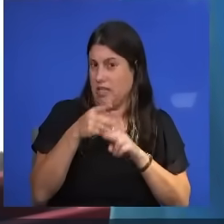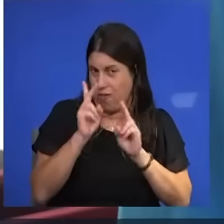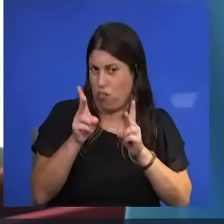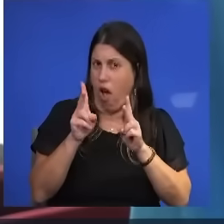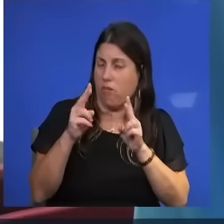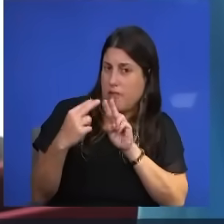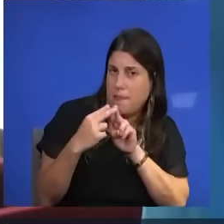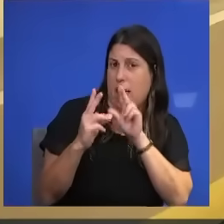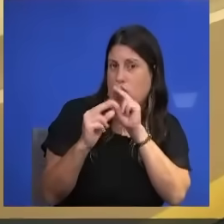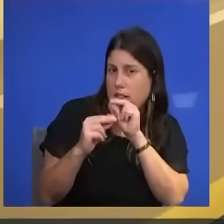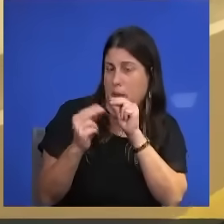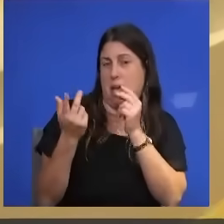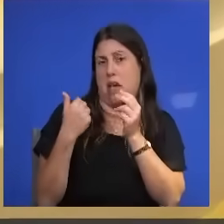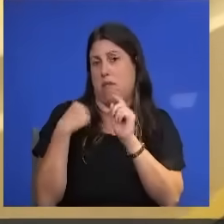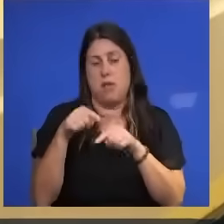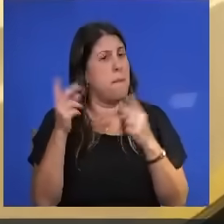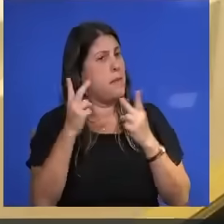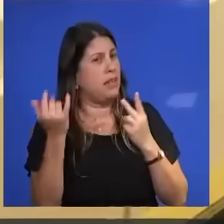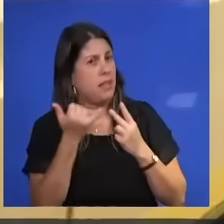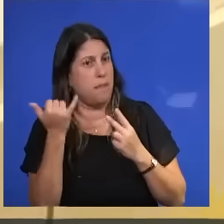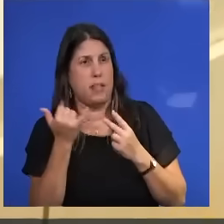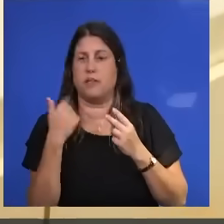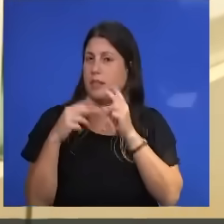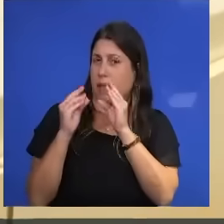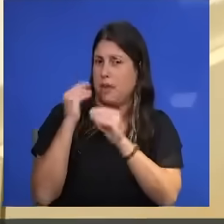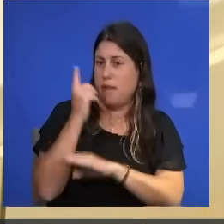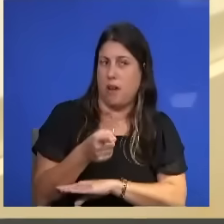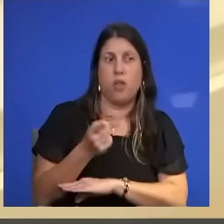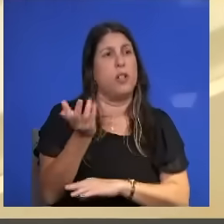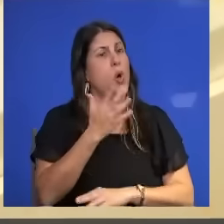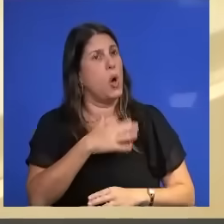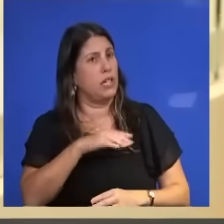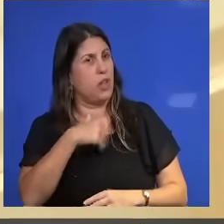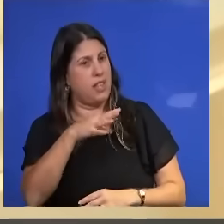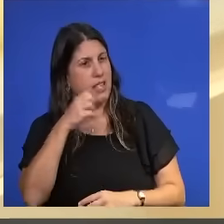המלון, ויתנו לנו איזה חדר. רוצה שאני אקח לך את התיק?